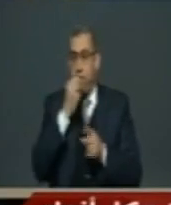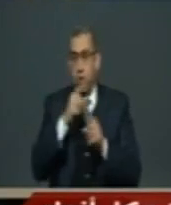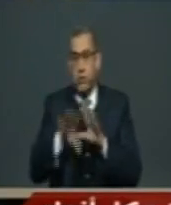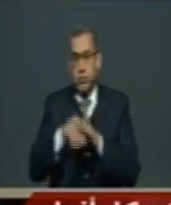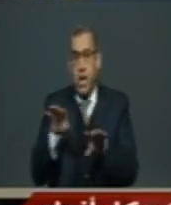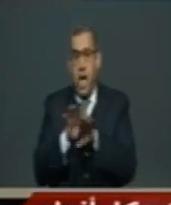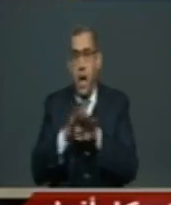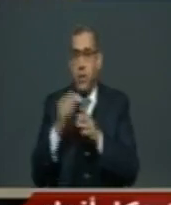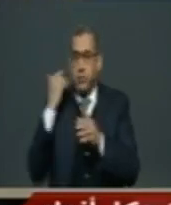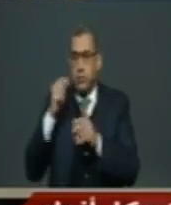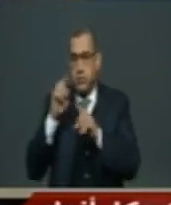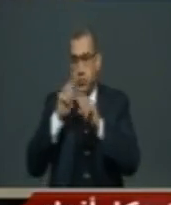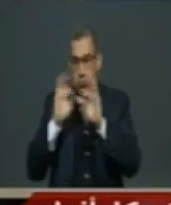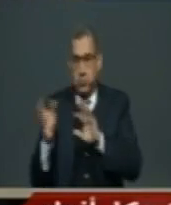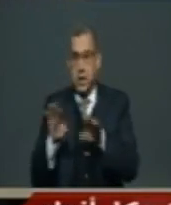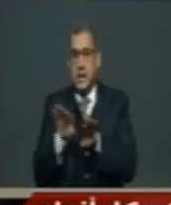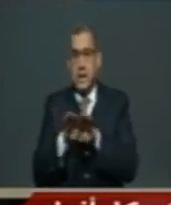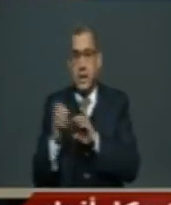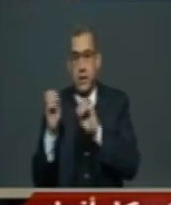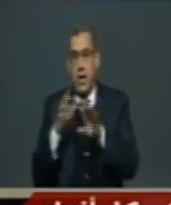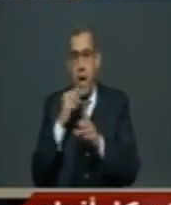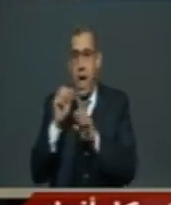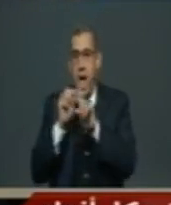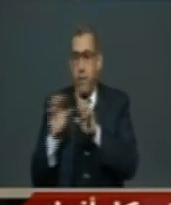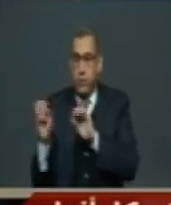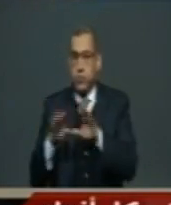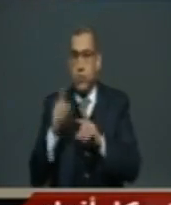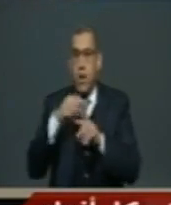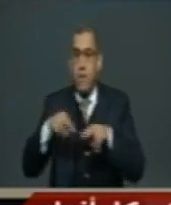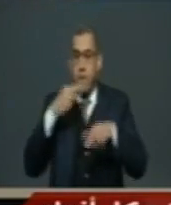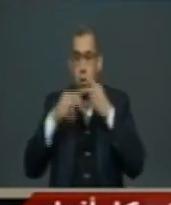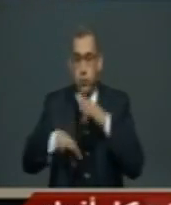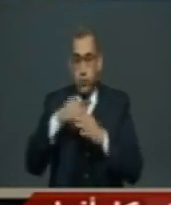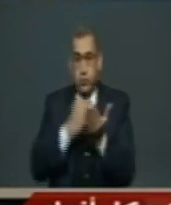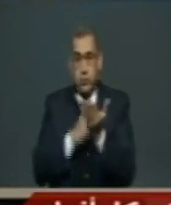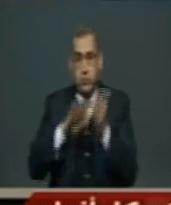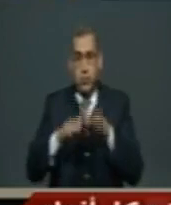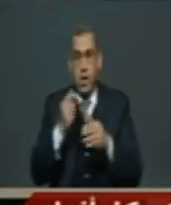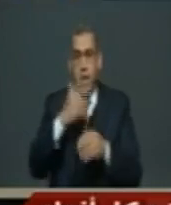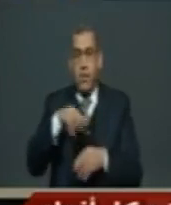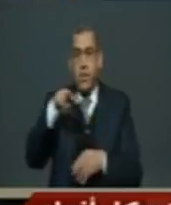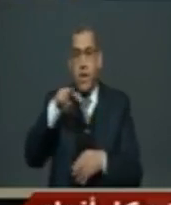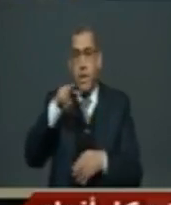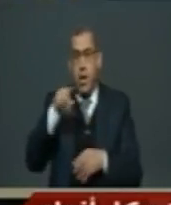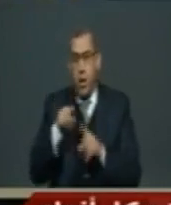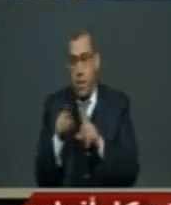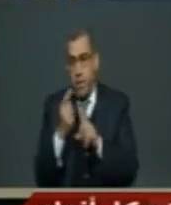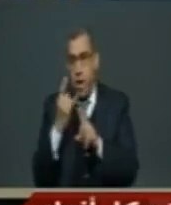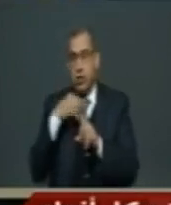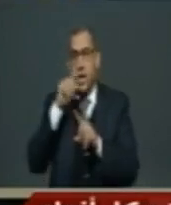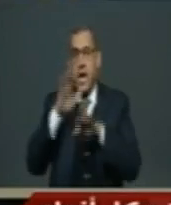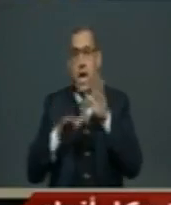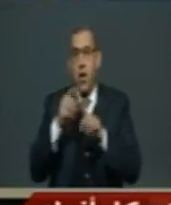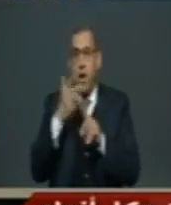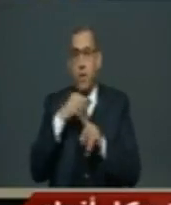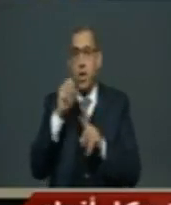معينة، الدقيق باسعار معينة، وانتاج المكرونة النهاردة بنتكلم على 8 من 10 كيلو لم يزد عن